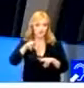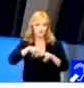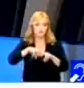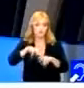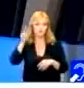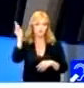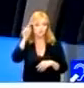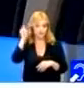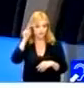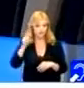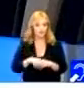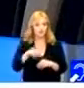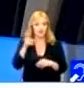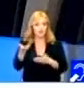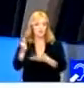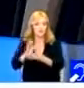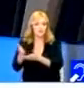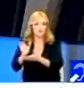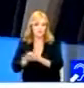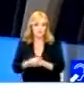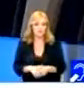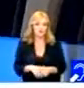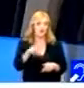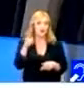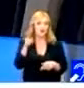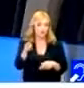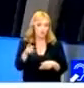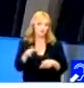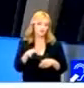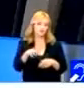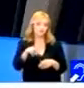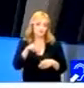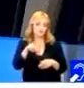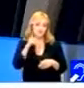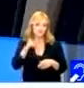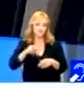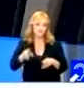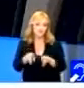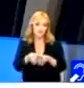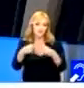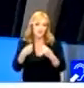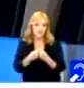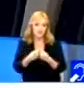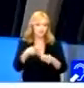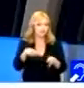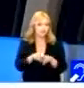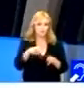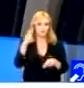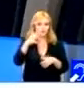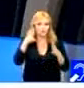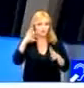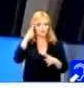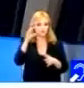și tot acolo leagă noi prietenii. Acolo, colegii de celulă sunt familia lor, însă gândurile le sunt tot acasă. Unii